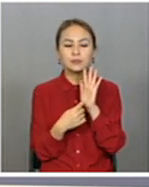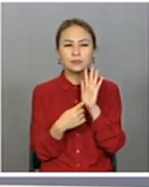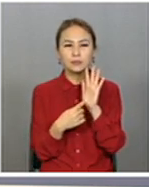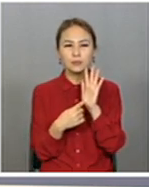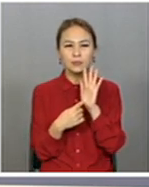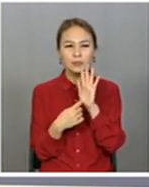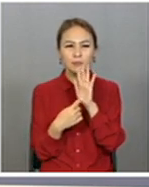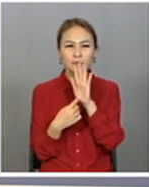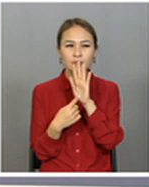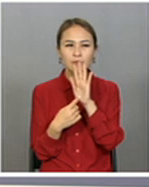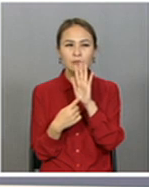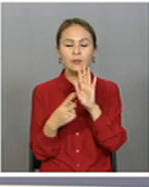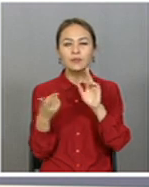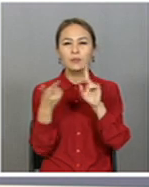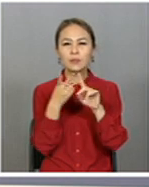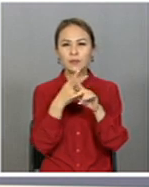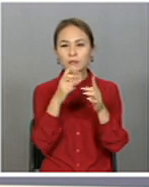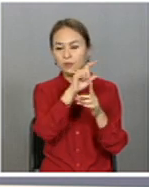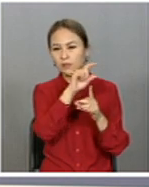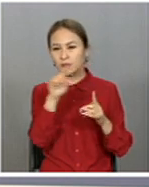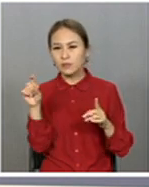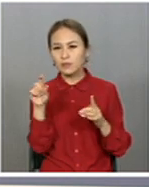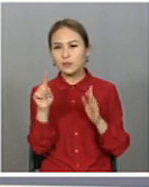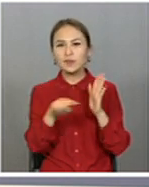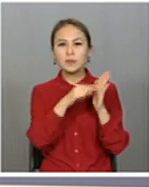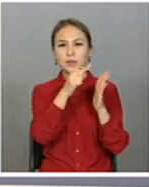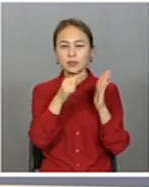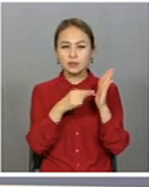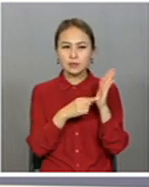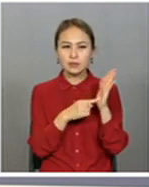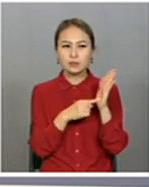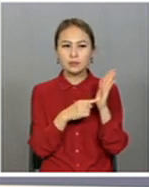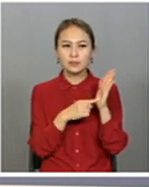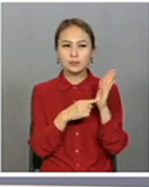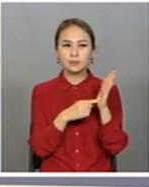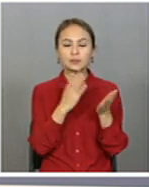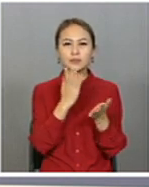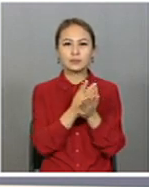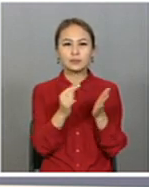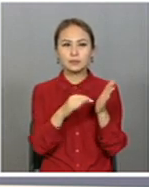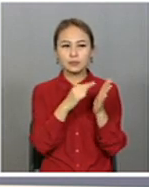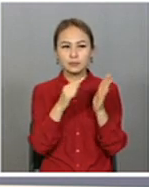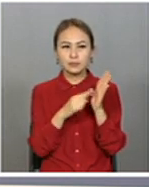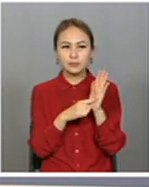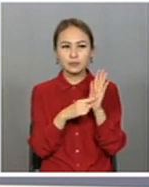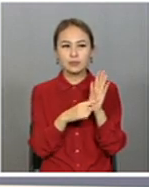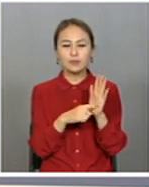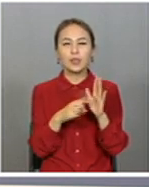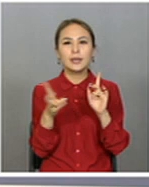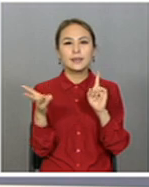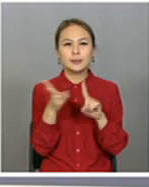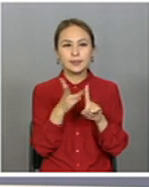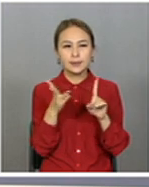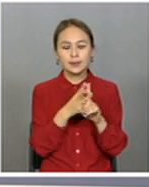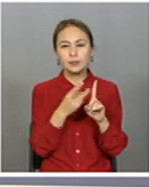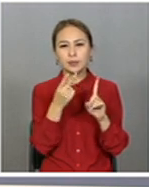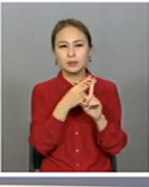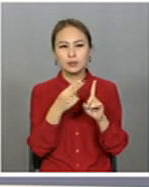восклицательный знак. Второе предложение. Вопросительное, стоит вопросительный знак. Третье